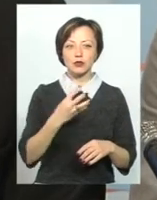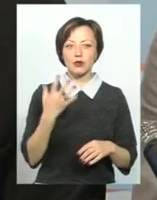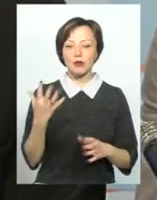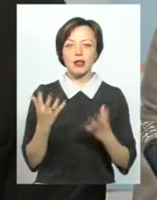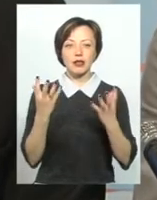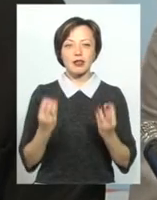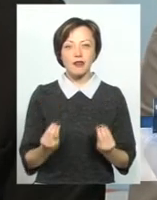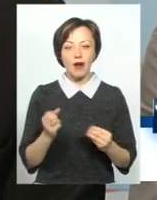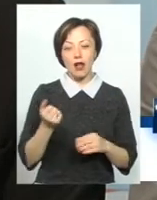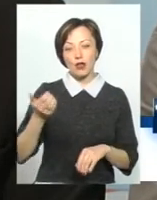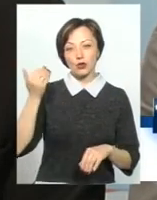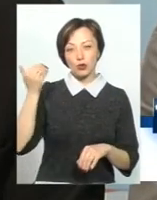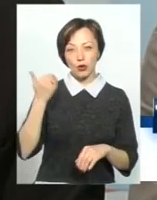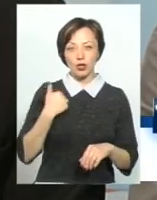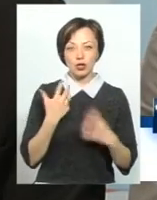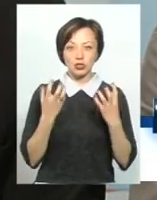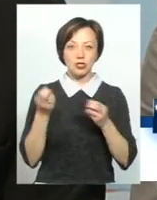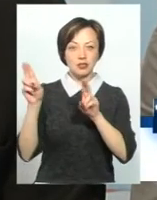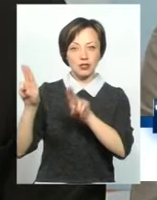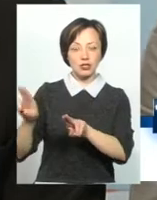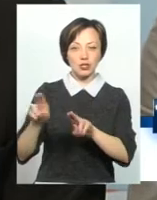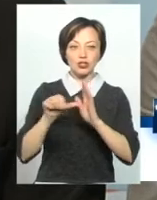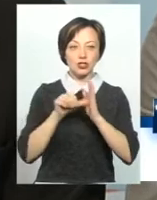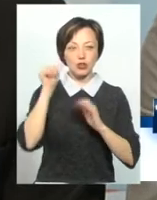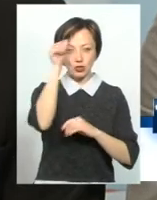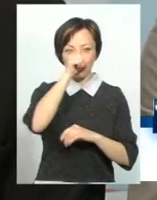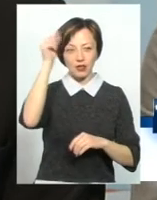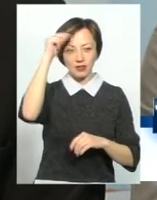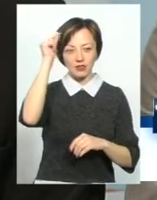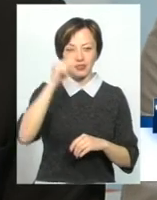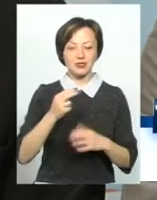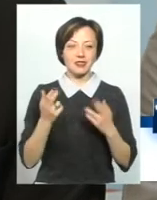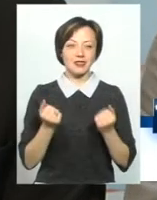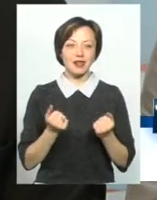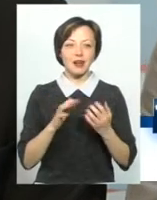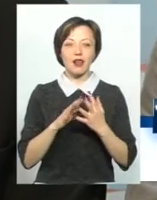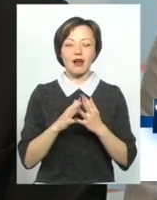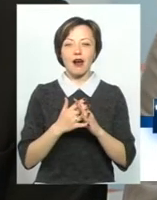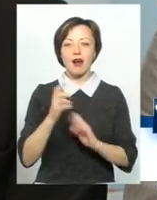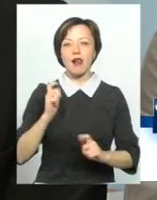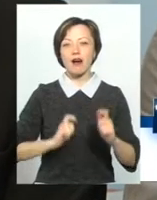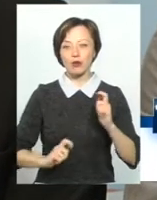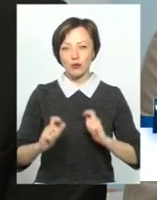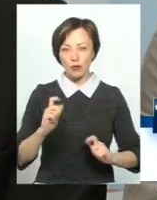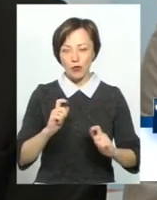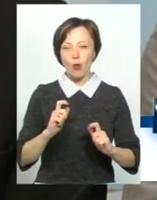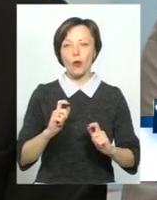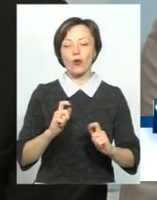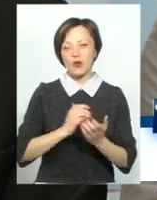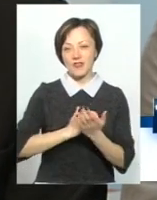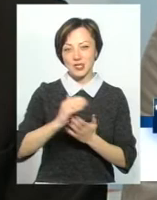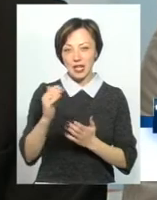днів, але до того ще я залишався там 6 років, я навчався навіть в Токійському так. аграрному університеті, тому от